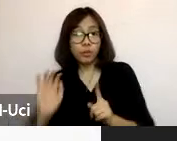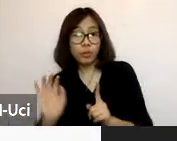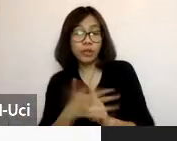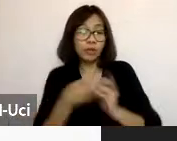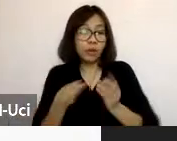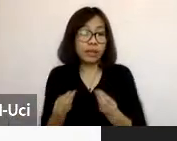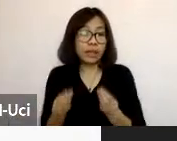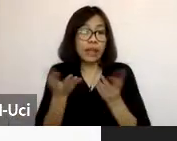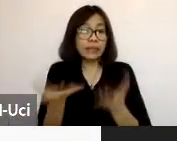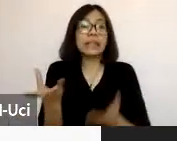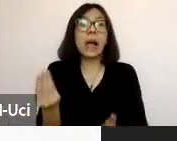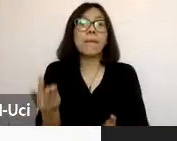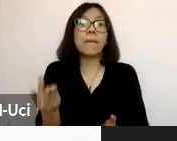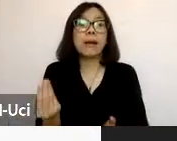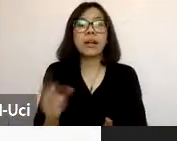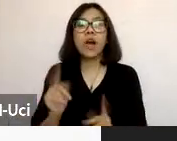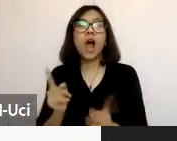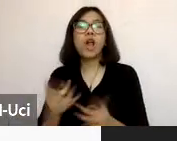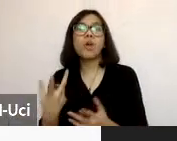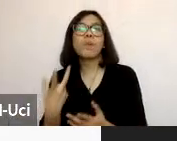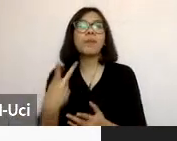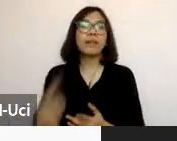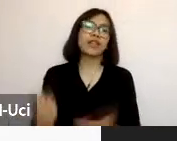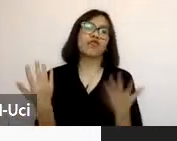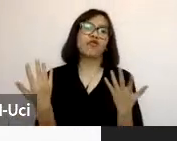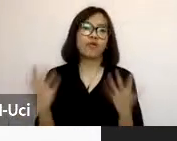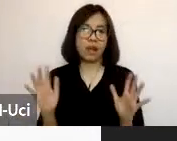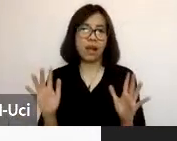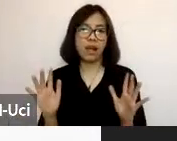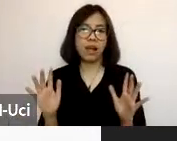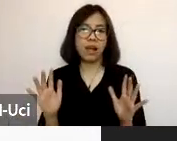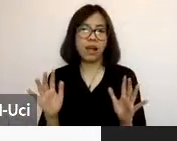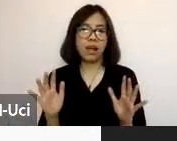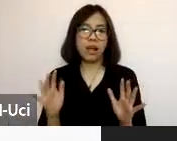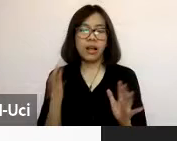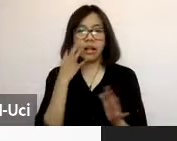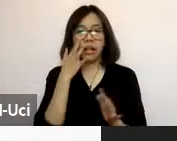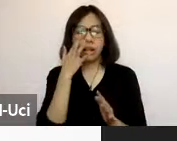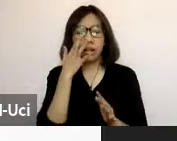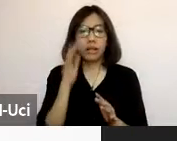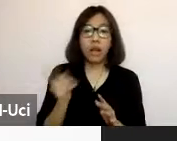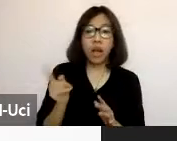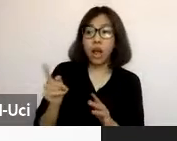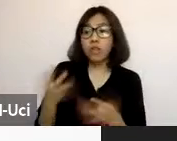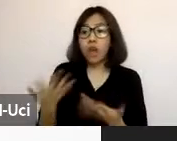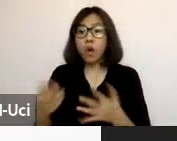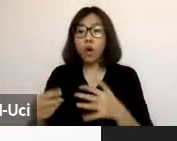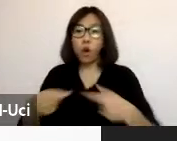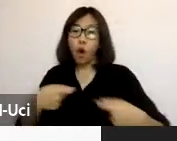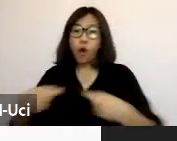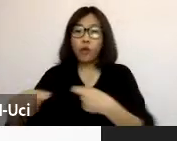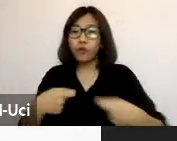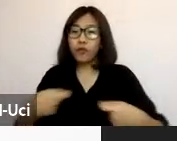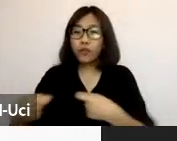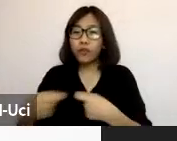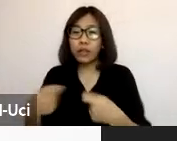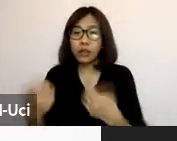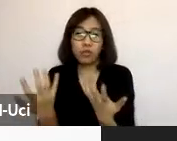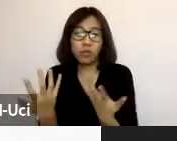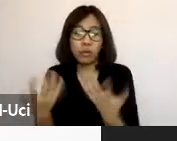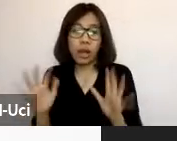beli atau pos persis atau konflik artinya setelah ada konflik bagaimana